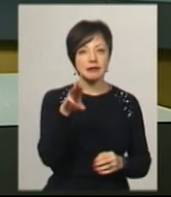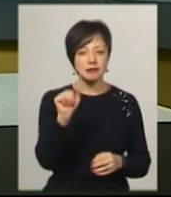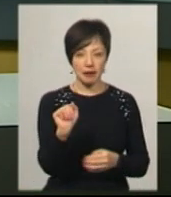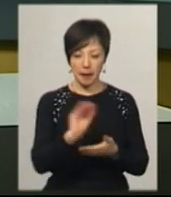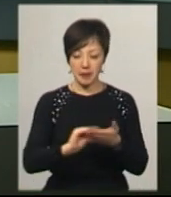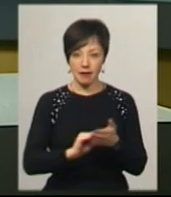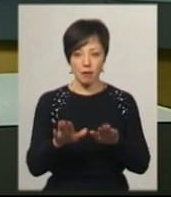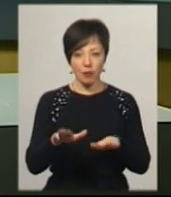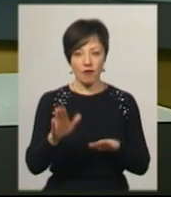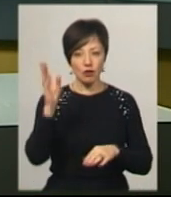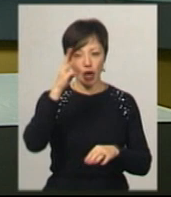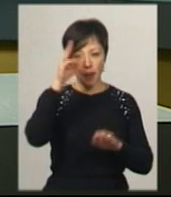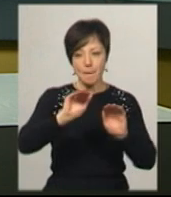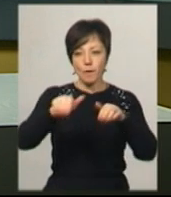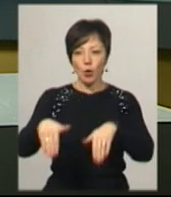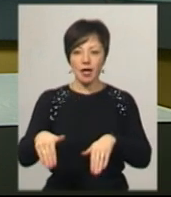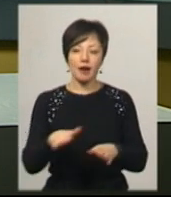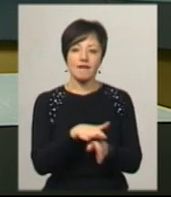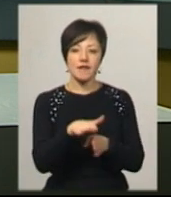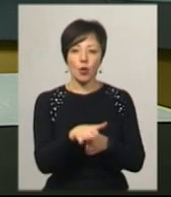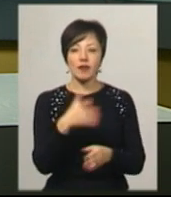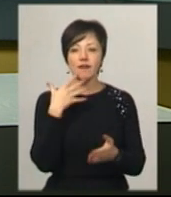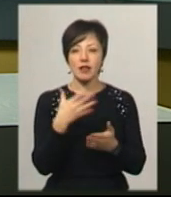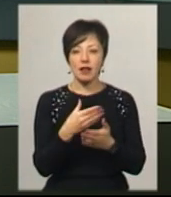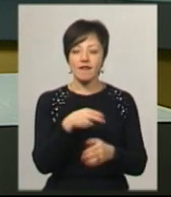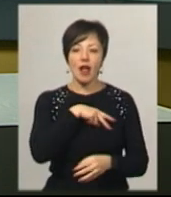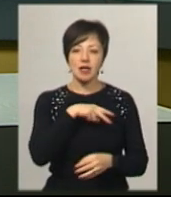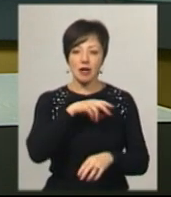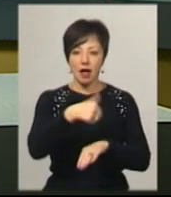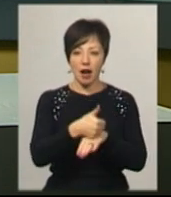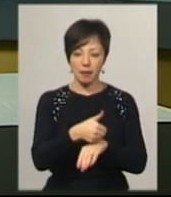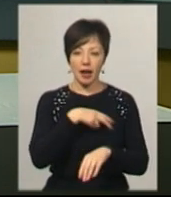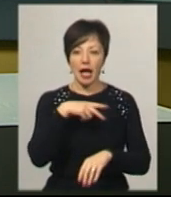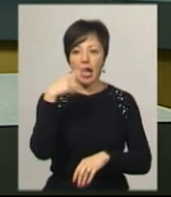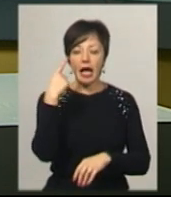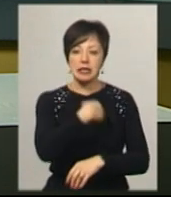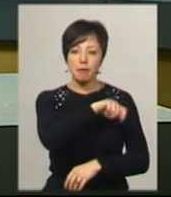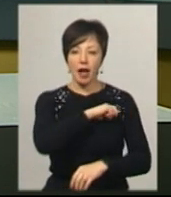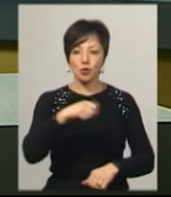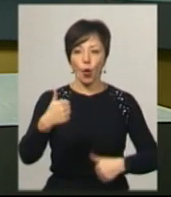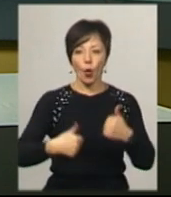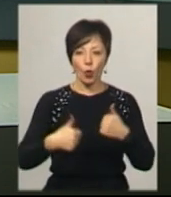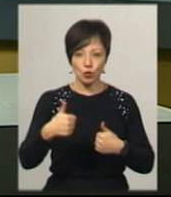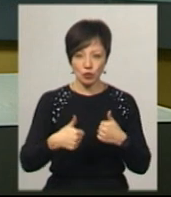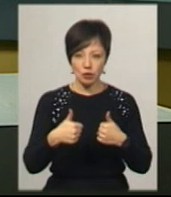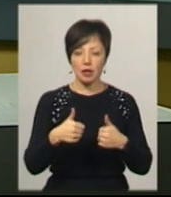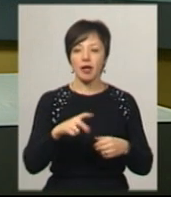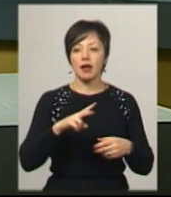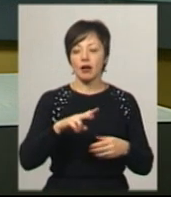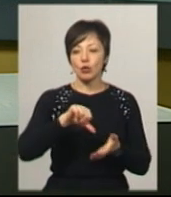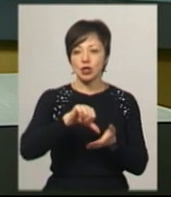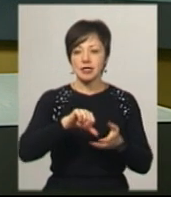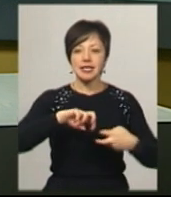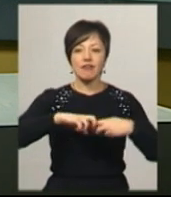написав, перебуваючи на Поділлі, виконає власник гран-при іспанського конкурсу Августина Апонте Денис Максимчук з